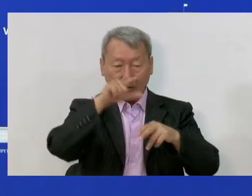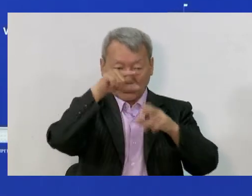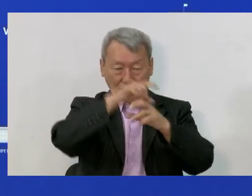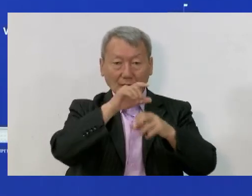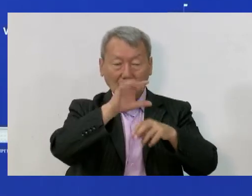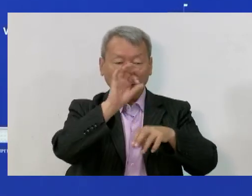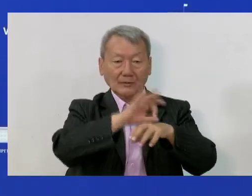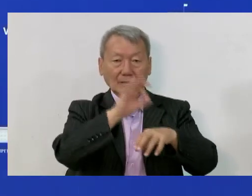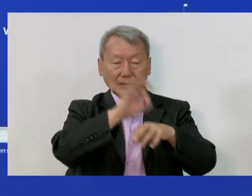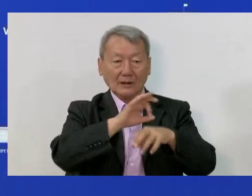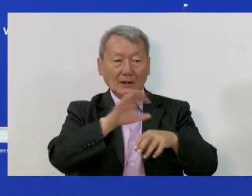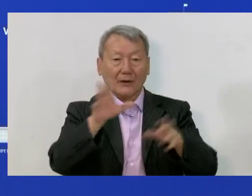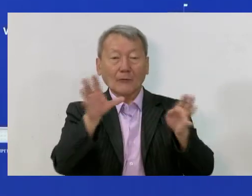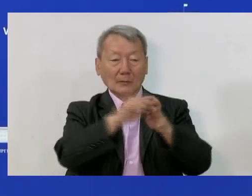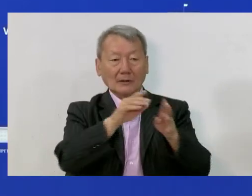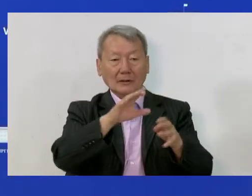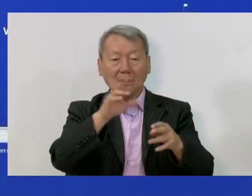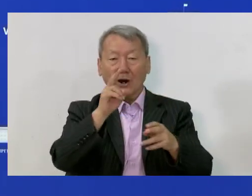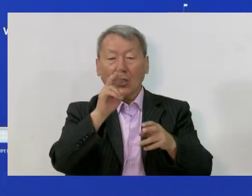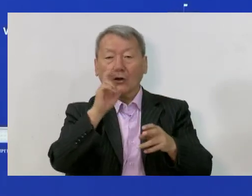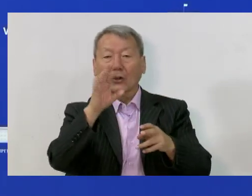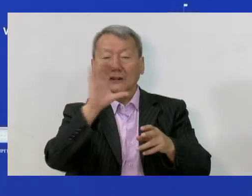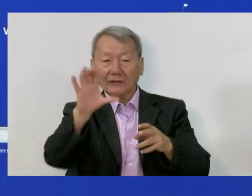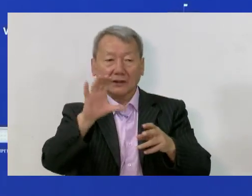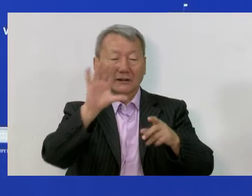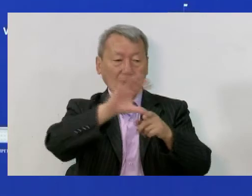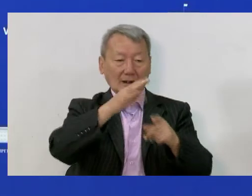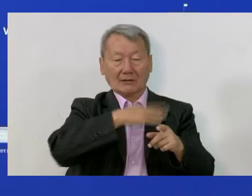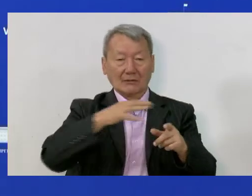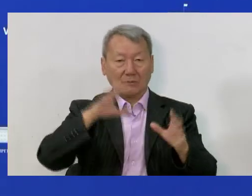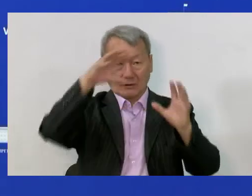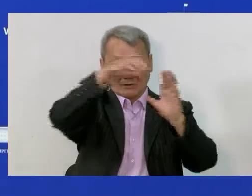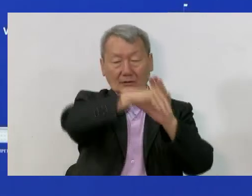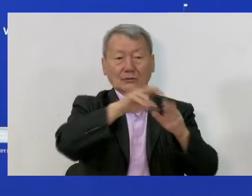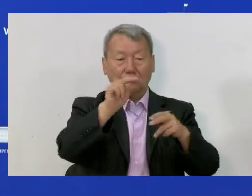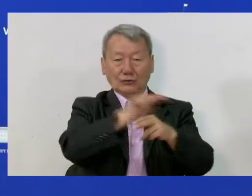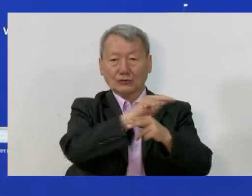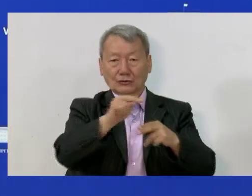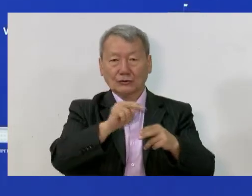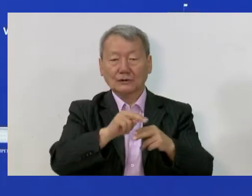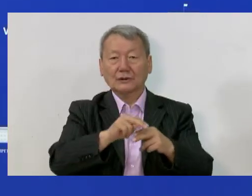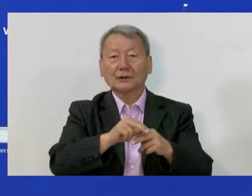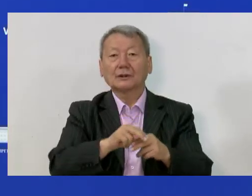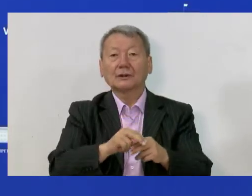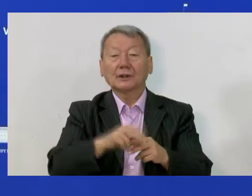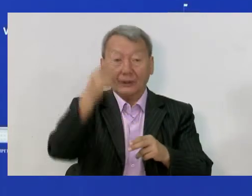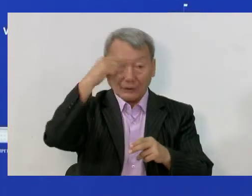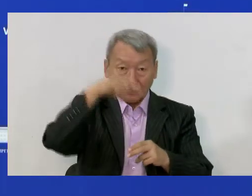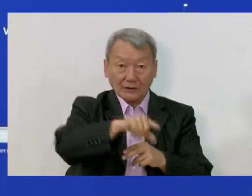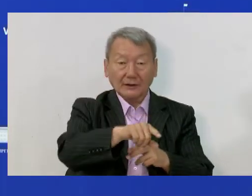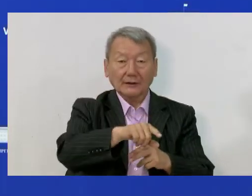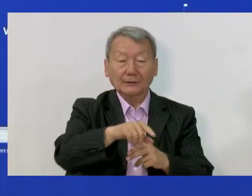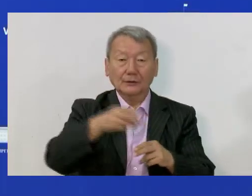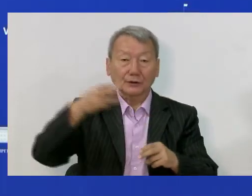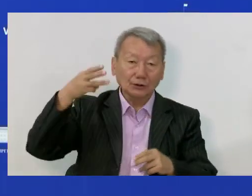подтвержденным и клинико-эпидемиологически подтвержденным диагнозом COVID-19. Из них